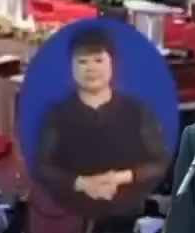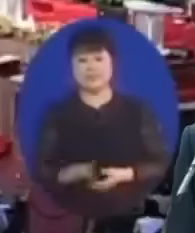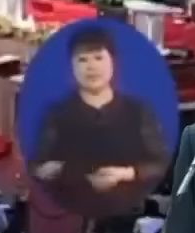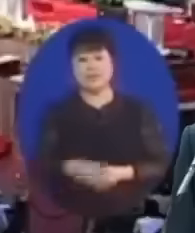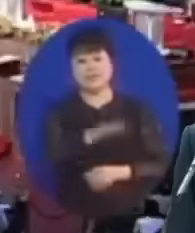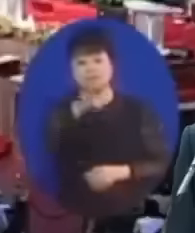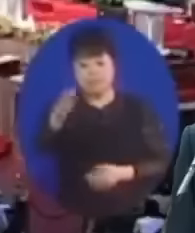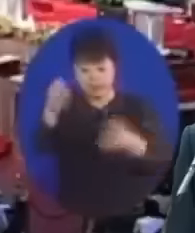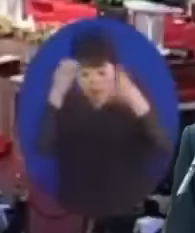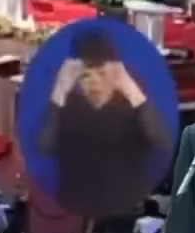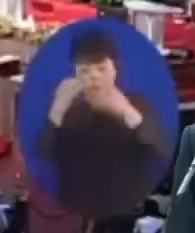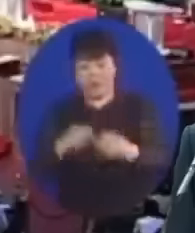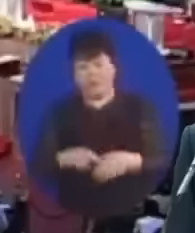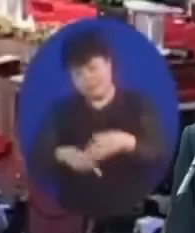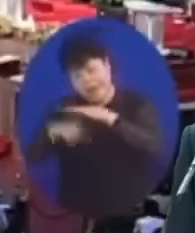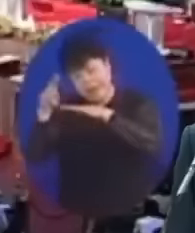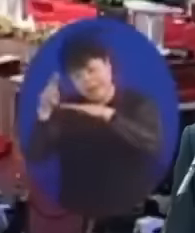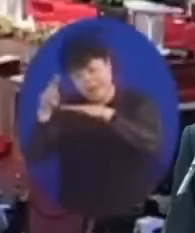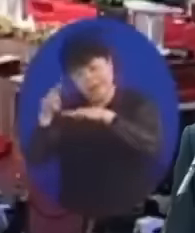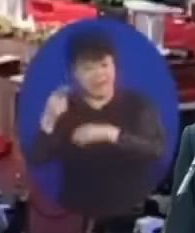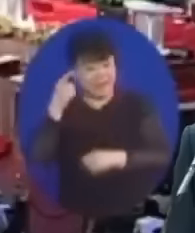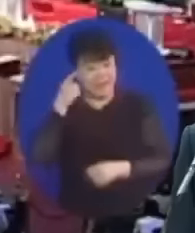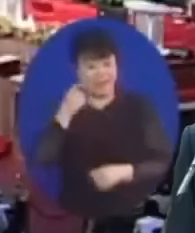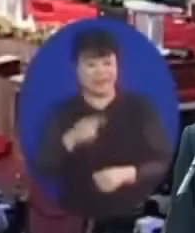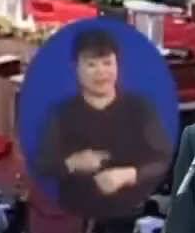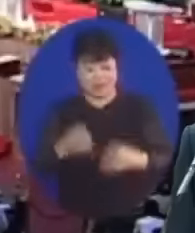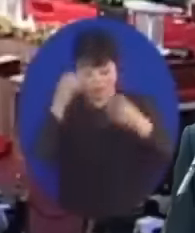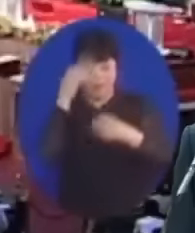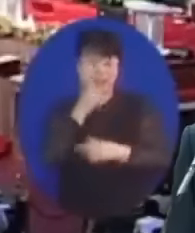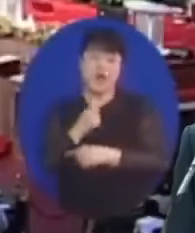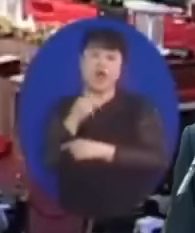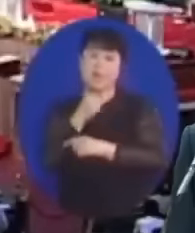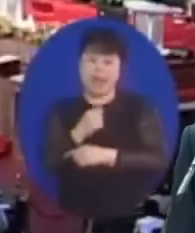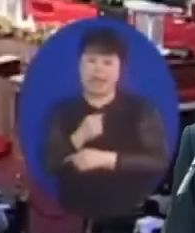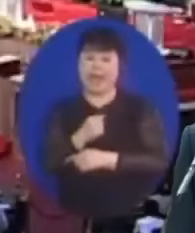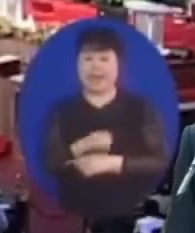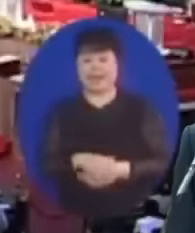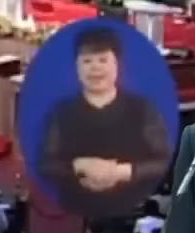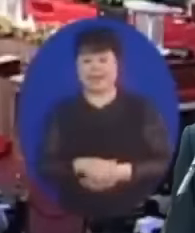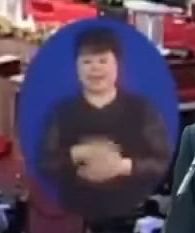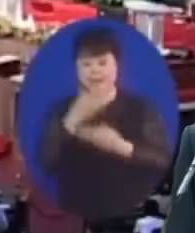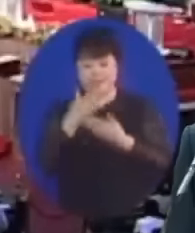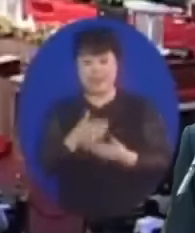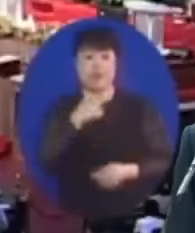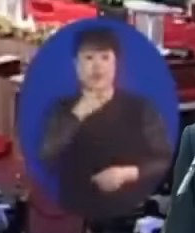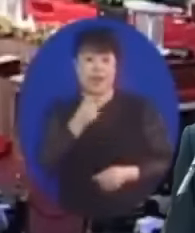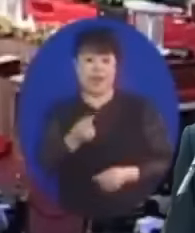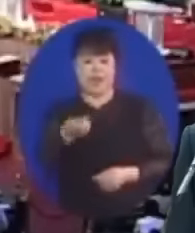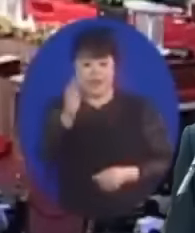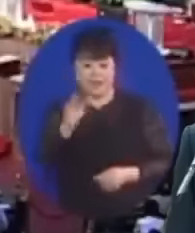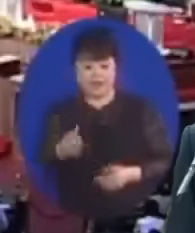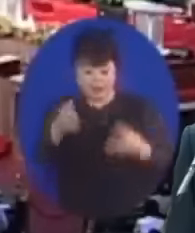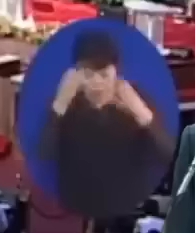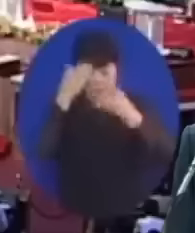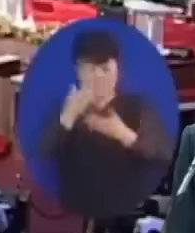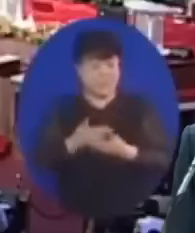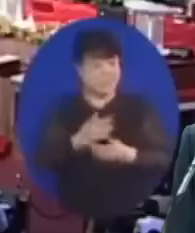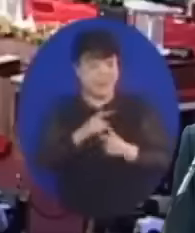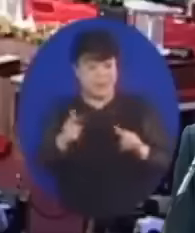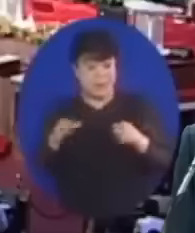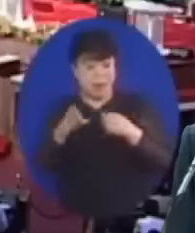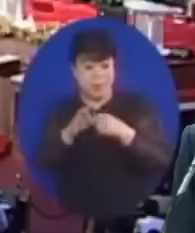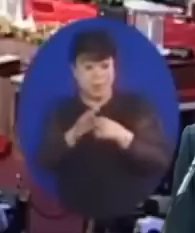우리는 고난을 늘 피하려고 하지만은 고난의 열매는 받기를 원합니다. 그러나 고난받지